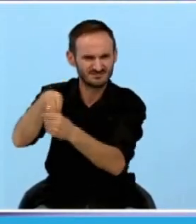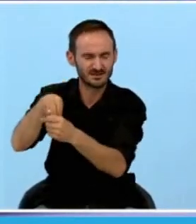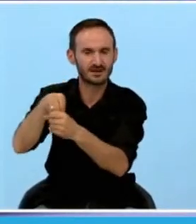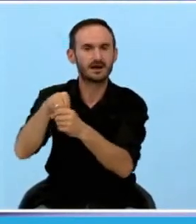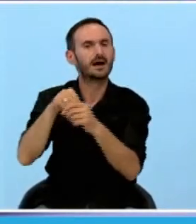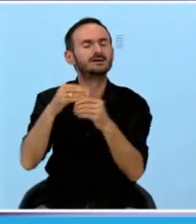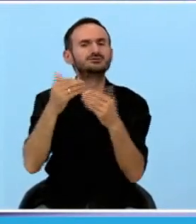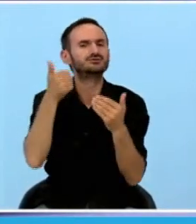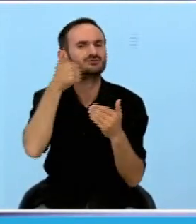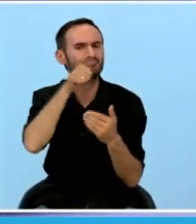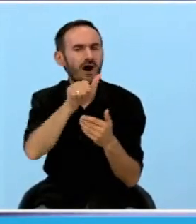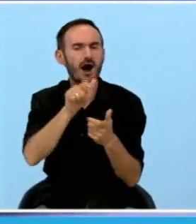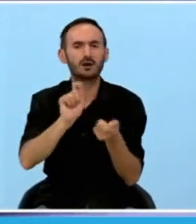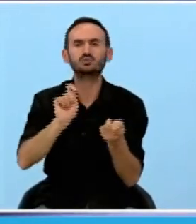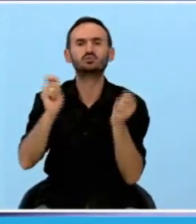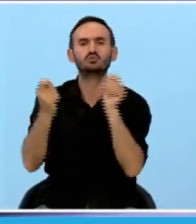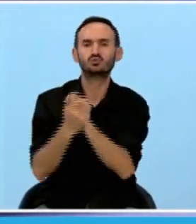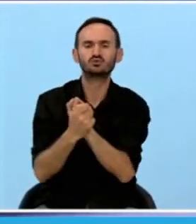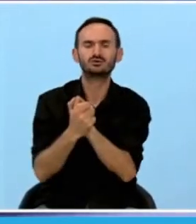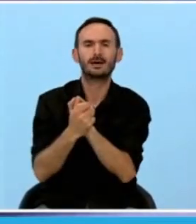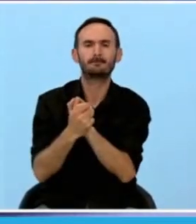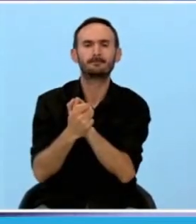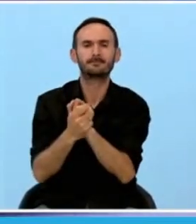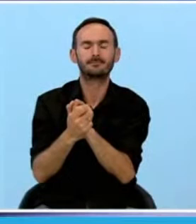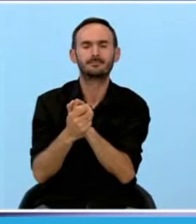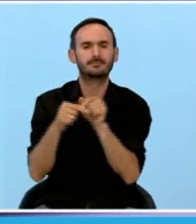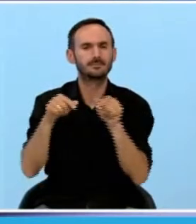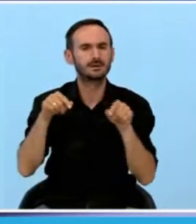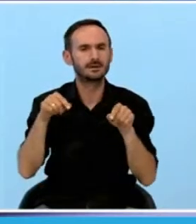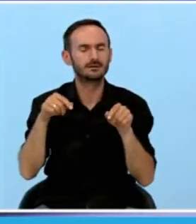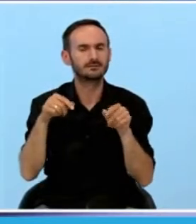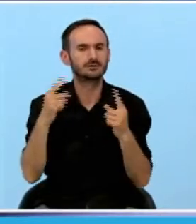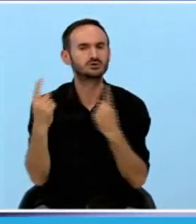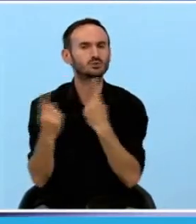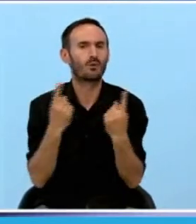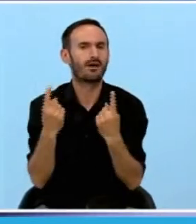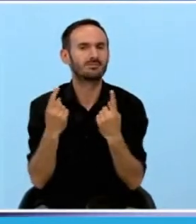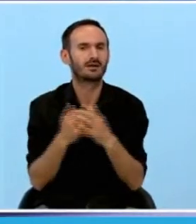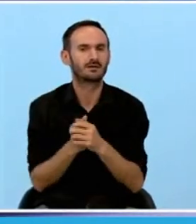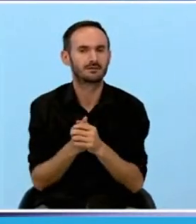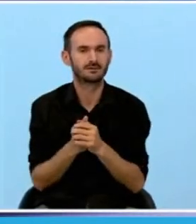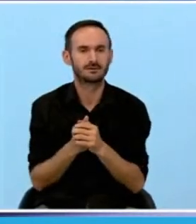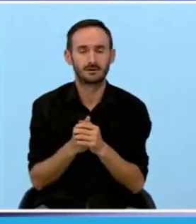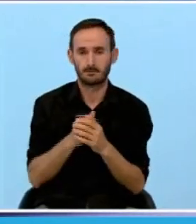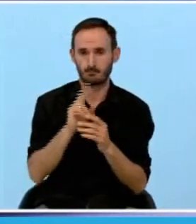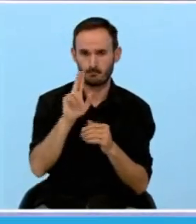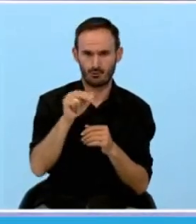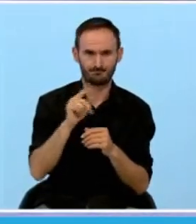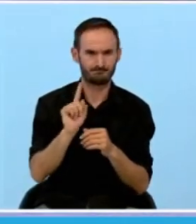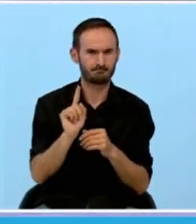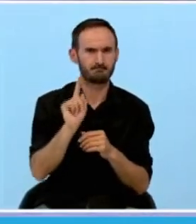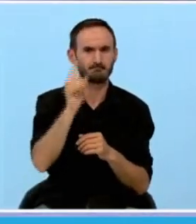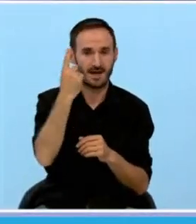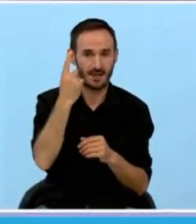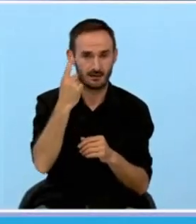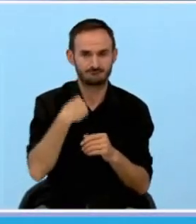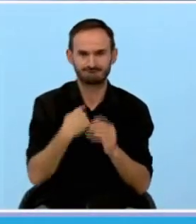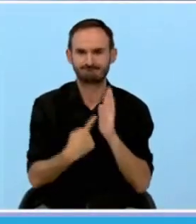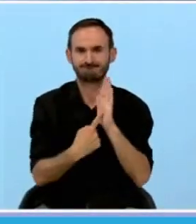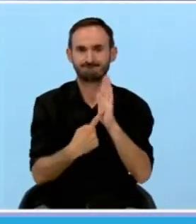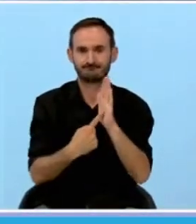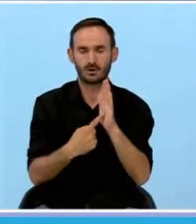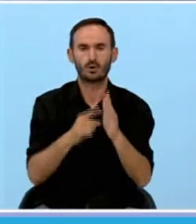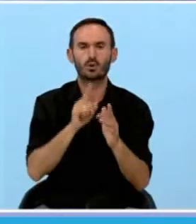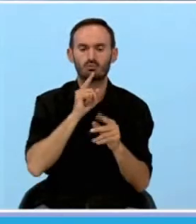kësaj konvente brenda kushtetutës, çka do të ndryshonte nga situata aktuale? E para detyrimet që dalen për palët